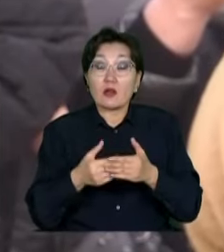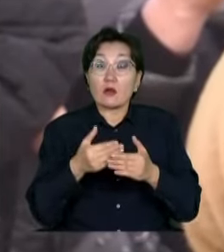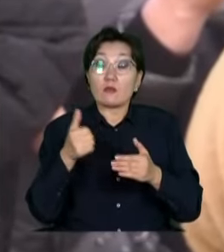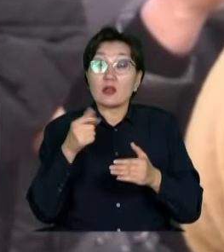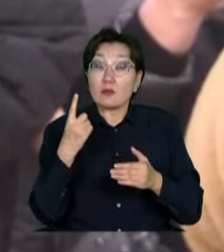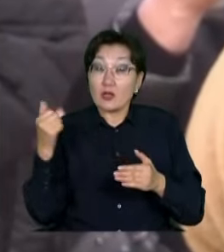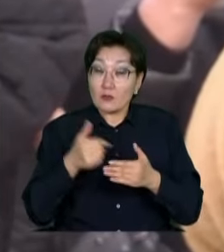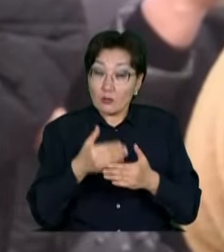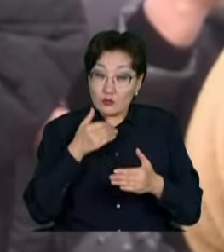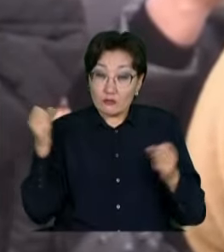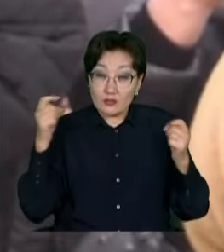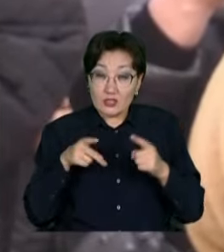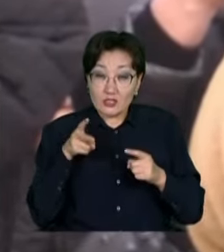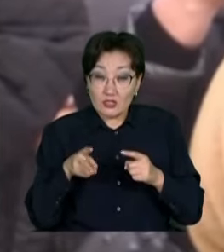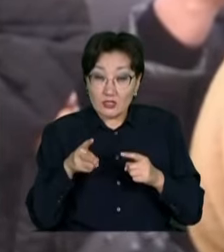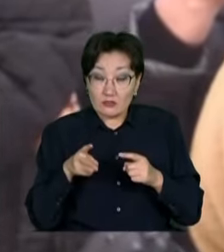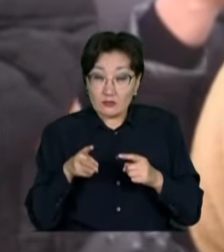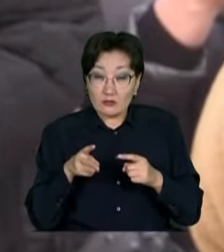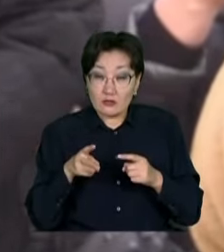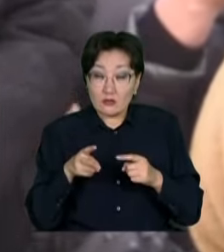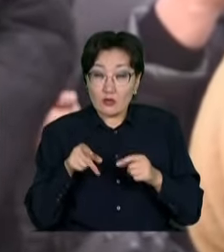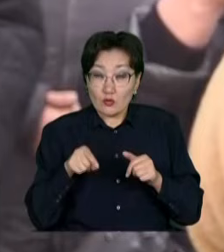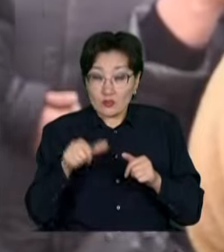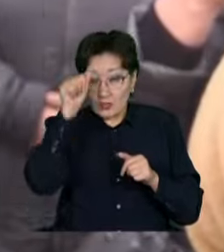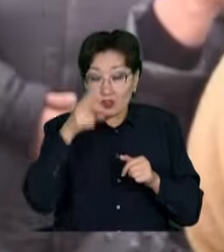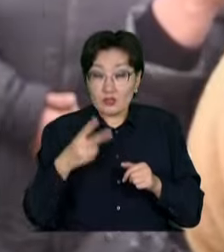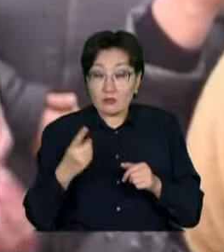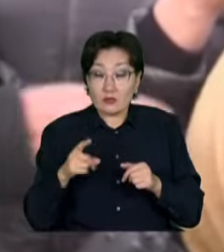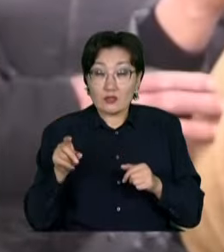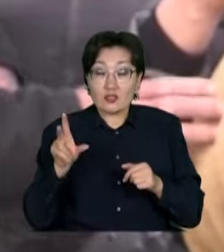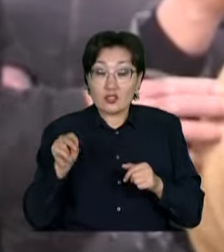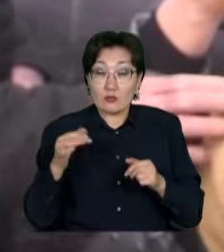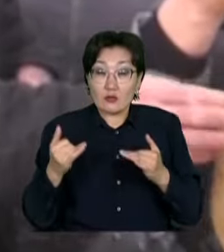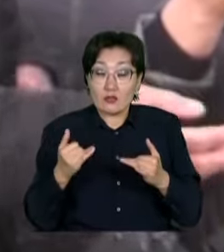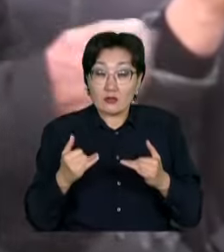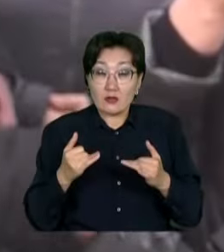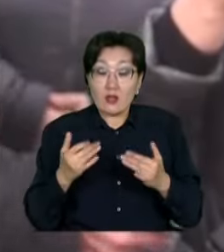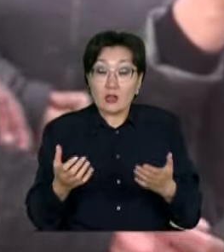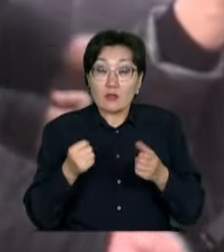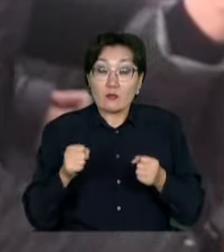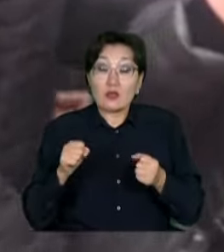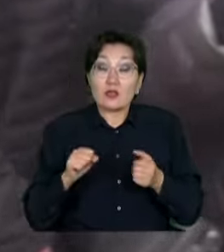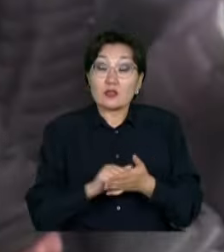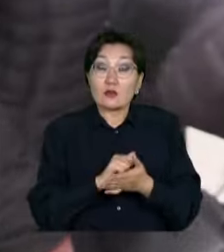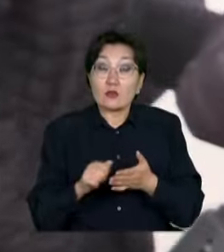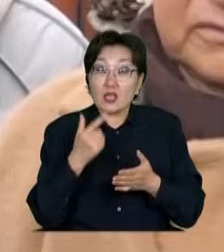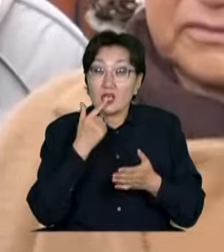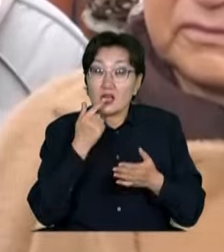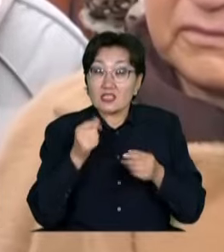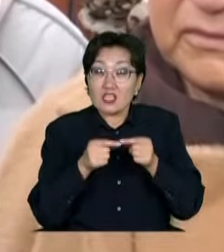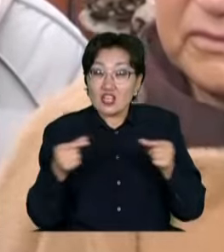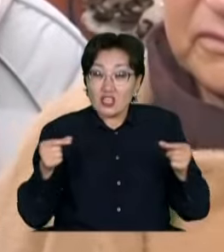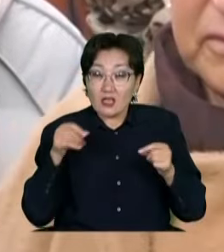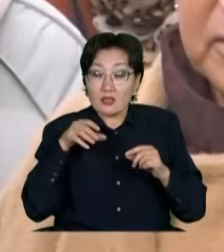Тапсырғам 2000 осы айдың 21-не. Бүгін мені келді қағаз красный линия деп.